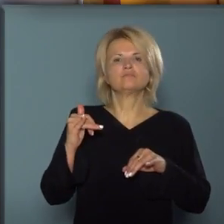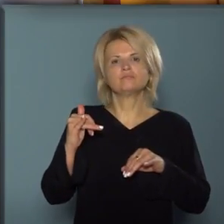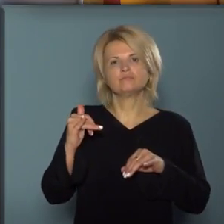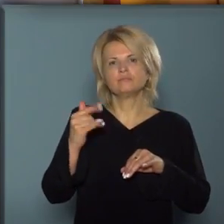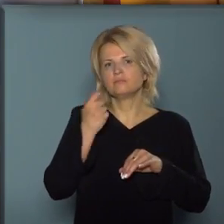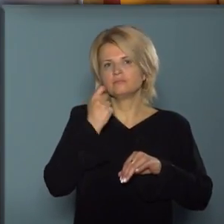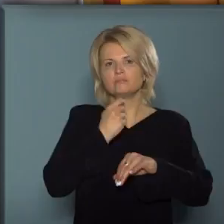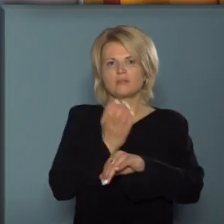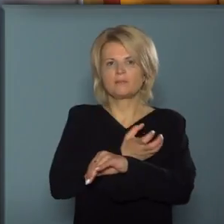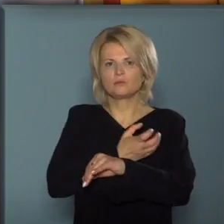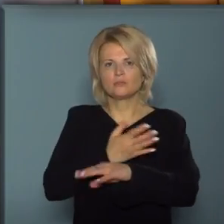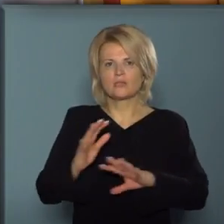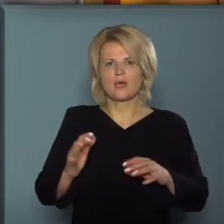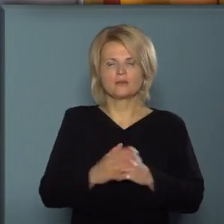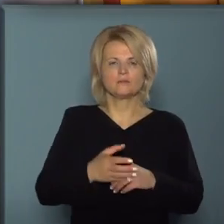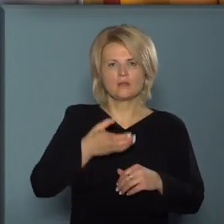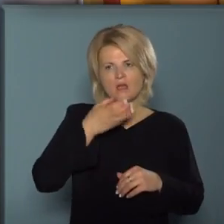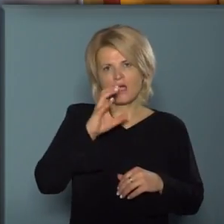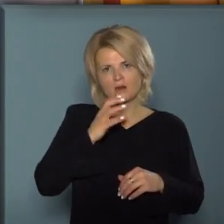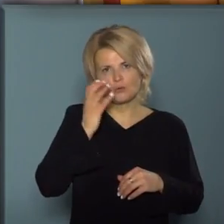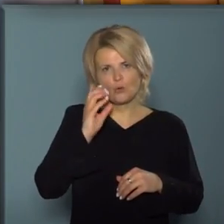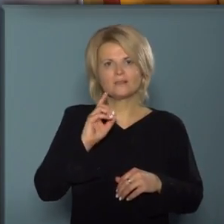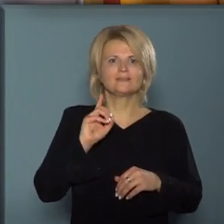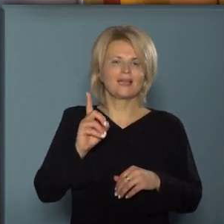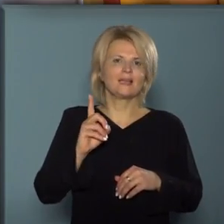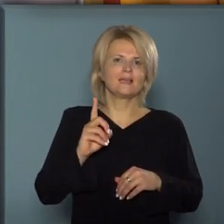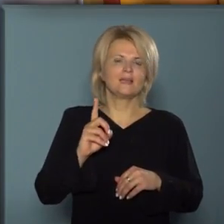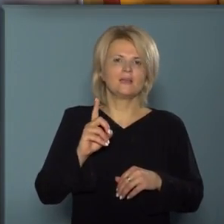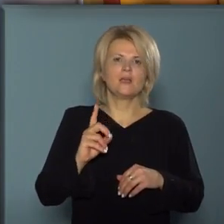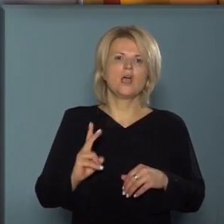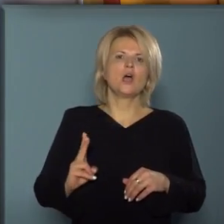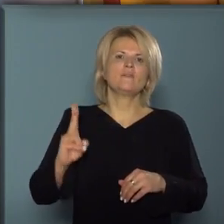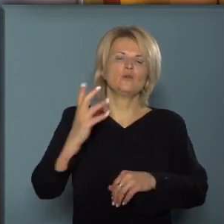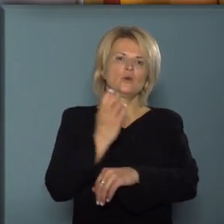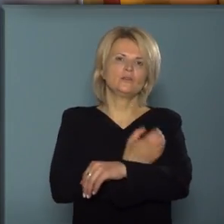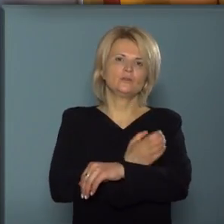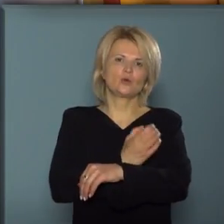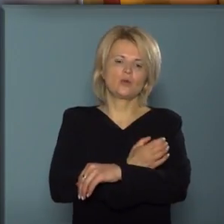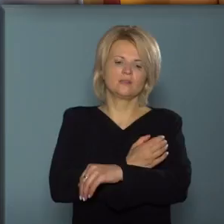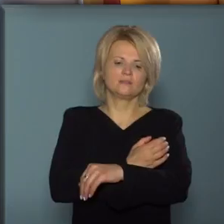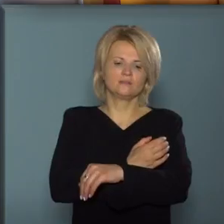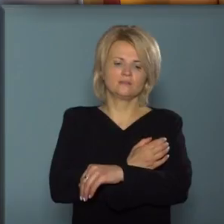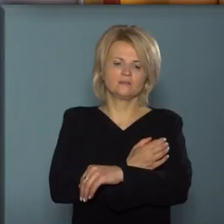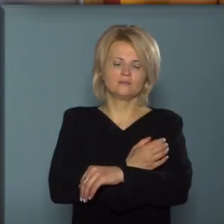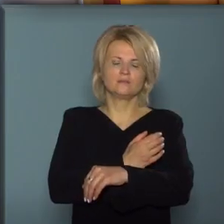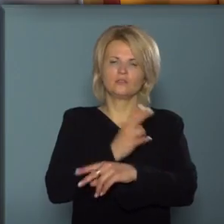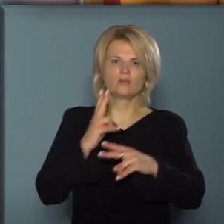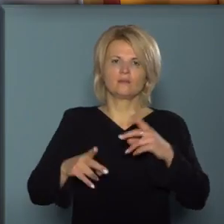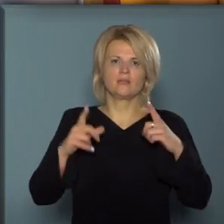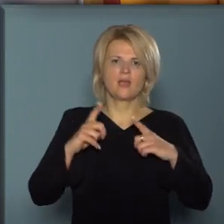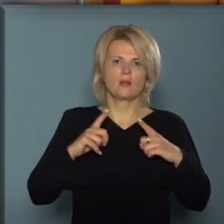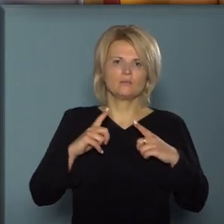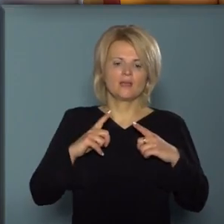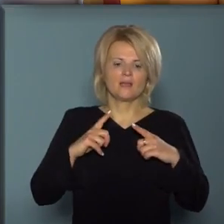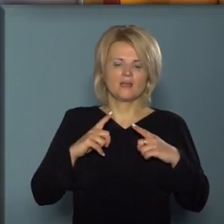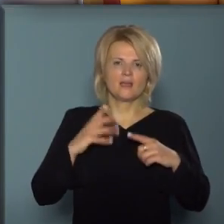különböző kábítószereket, alkoholt, de a fő drog, amit én fogyasztottam, az és a végállomás